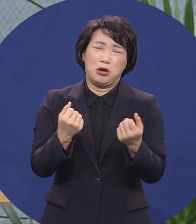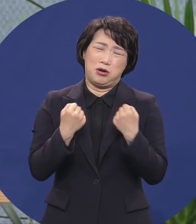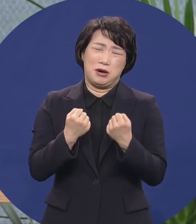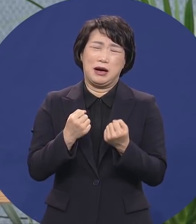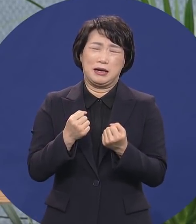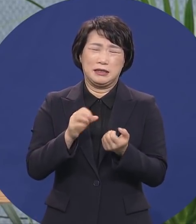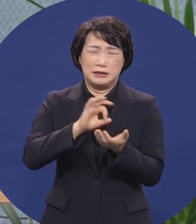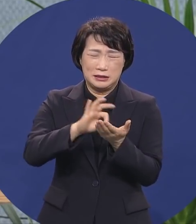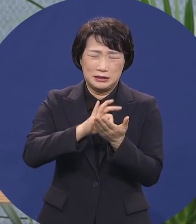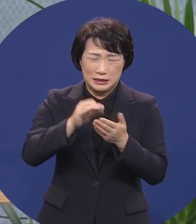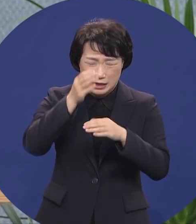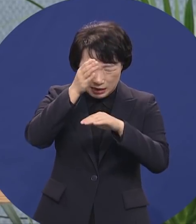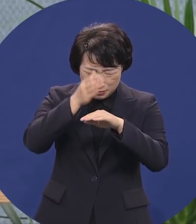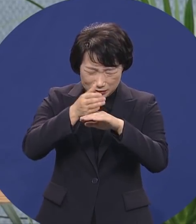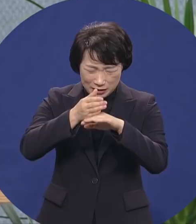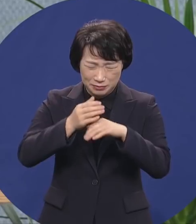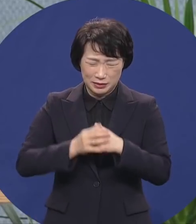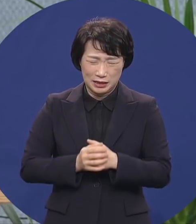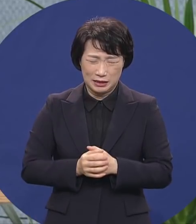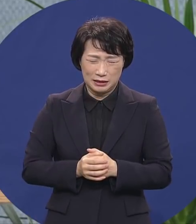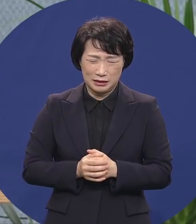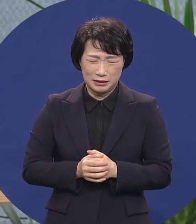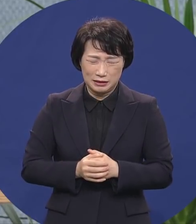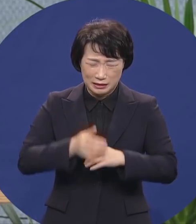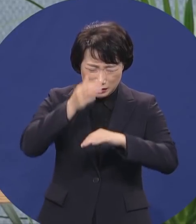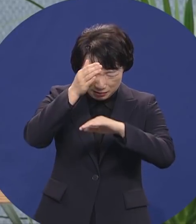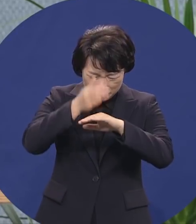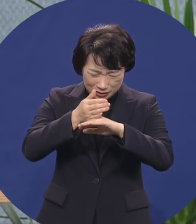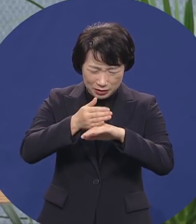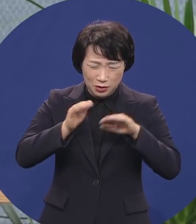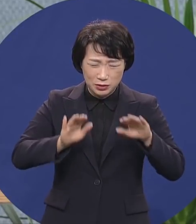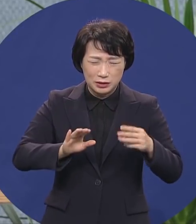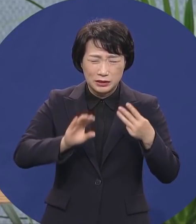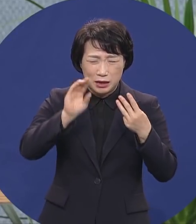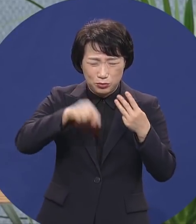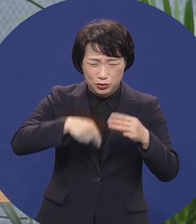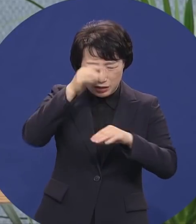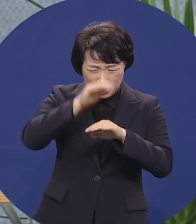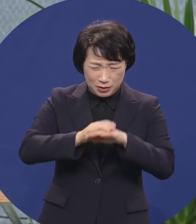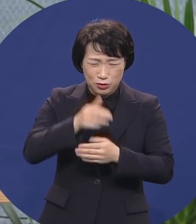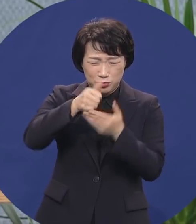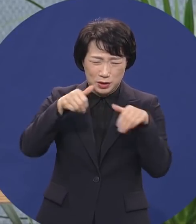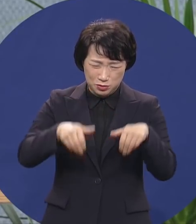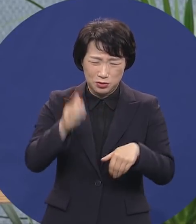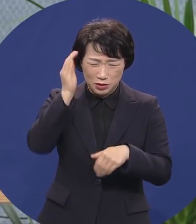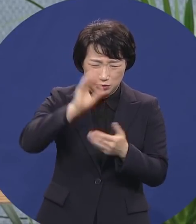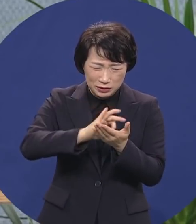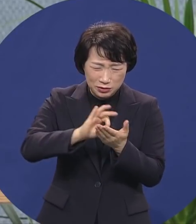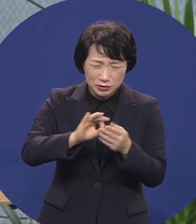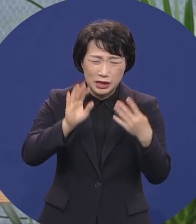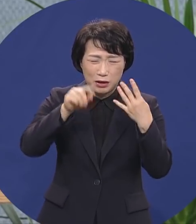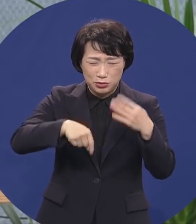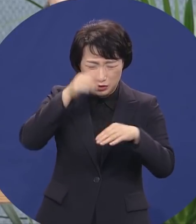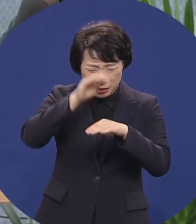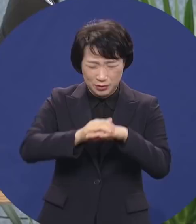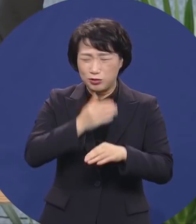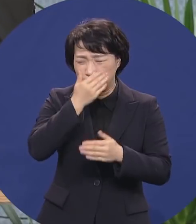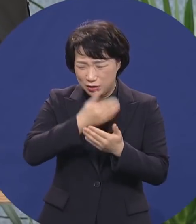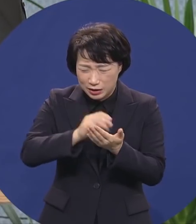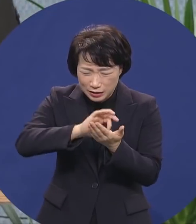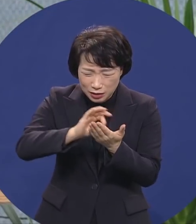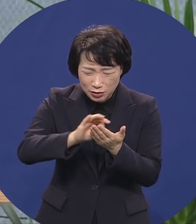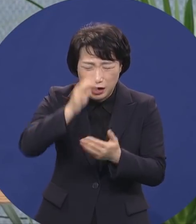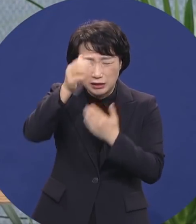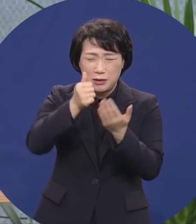것처럼 강하게 쓰셨습니다. 3부 예배도 주의 종을 쓰시고 4부 예배도 값지게 써서서